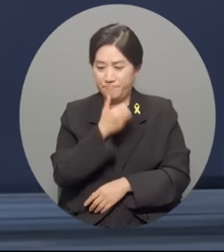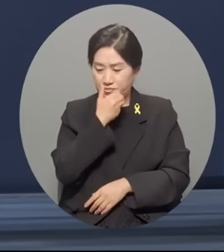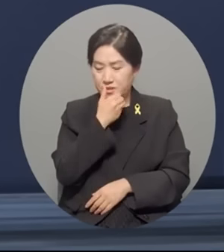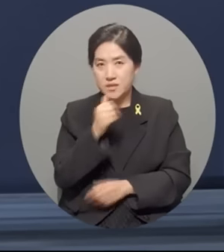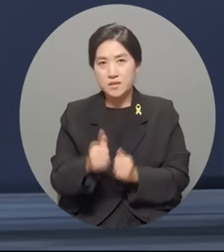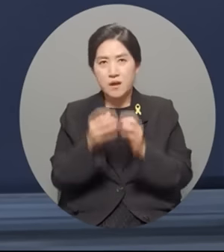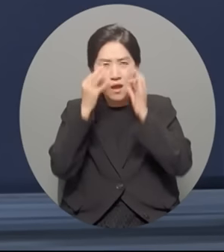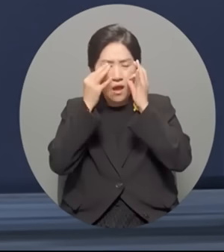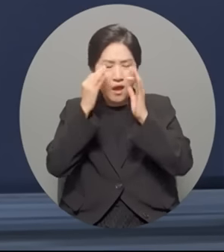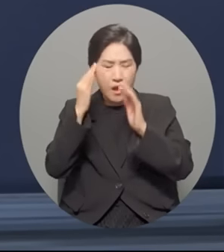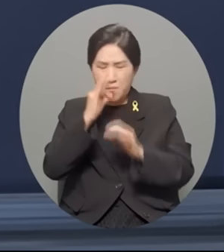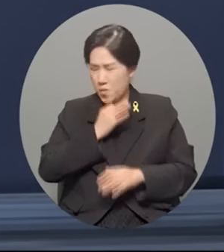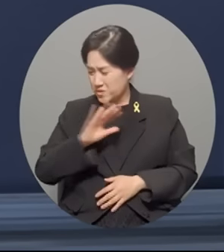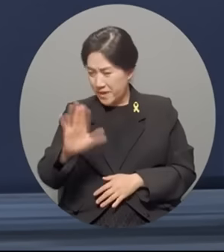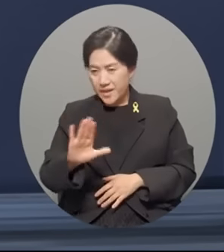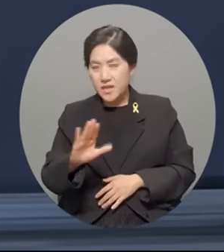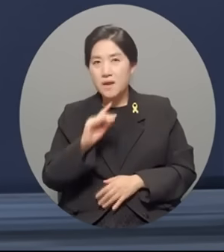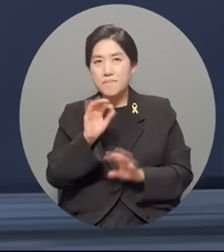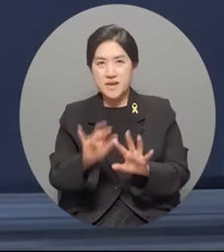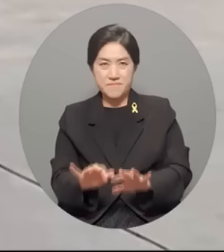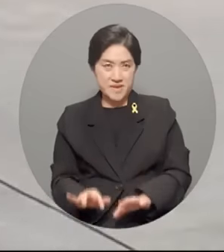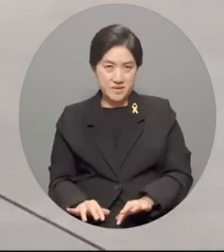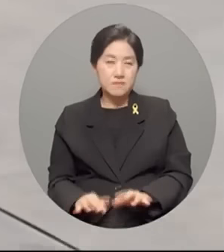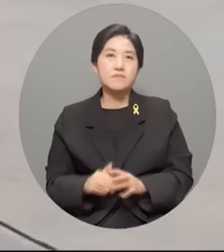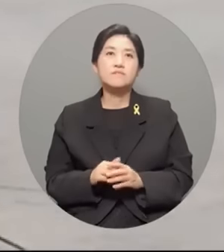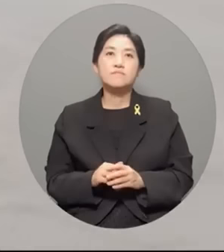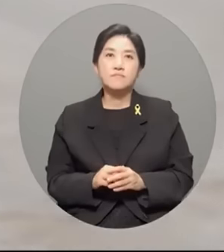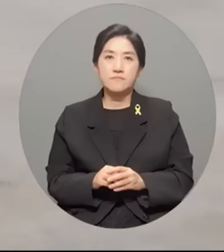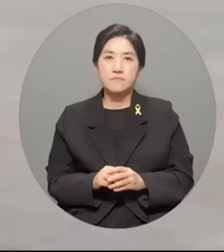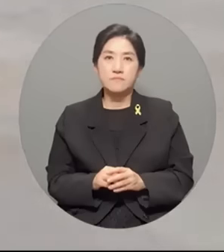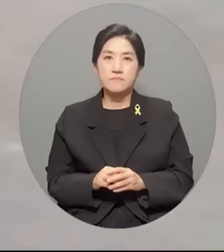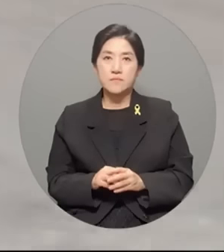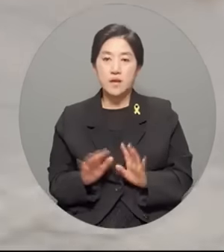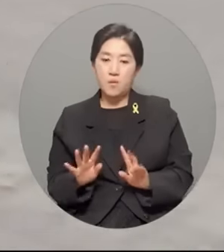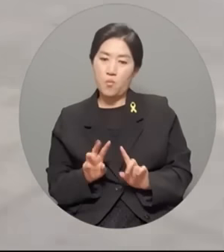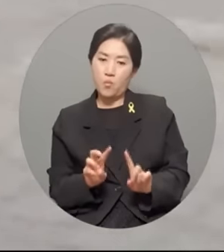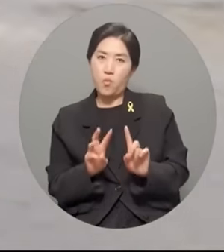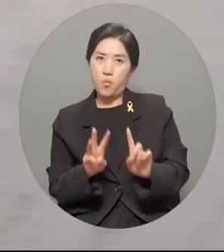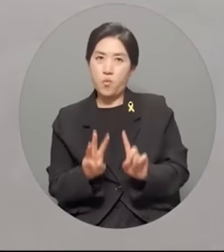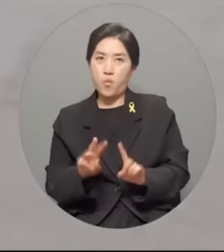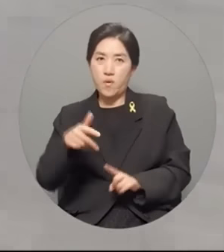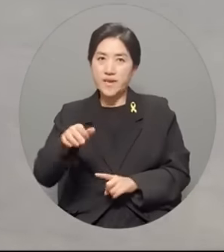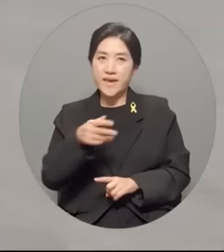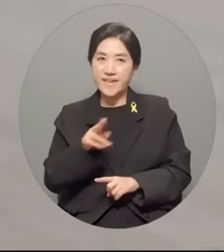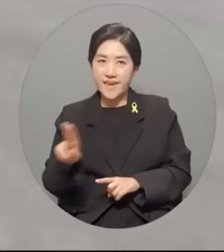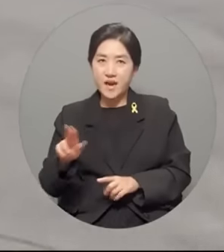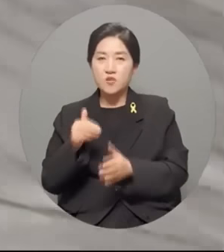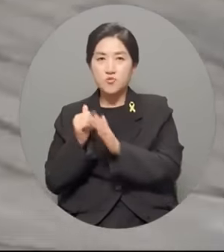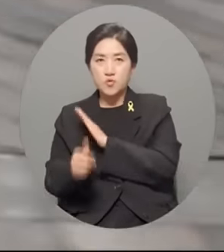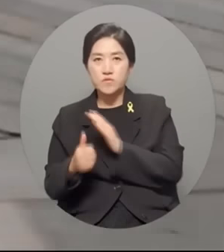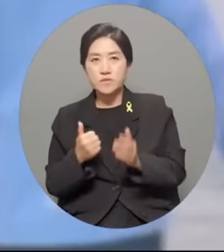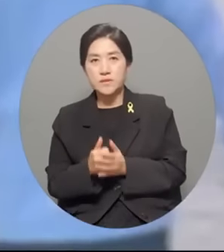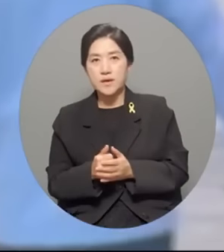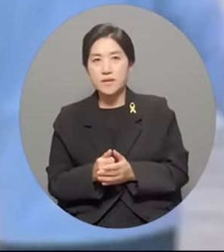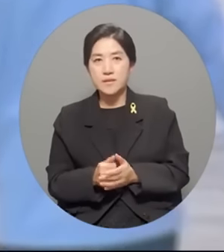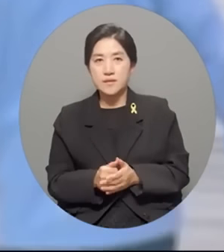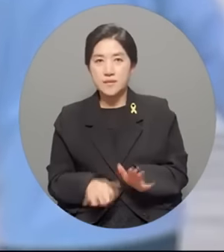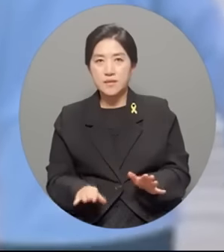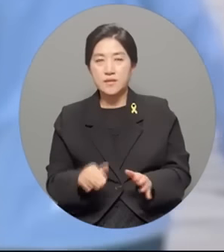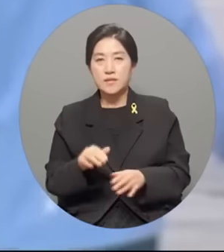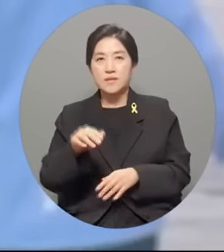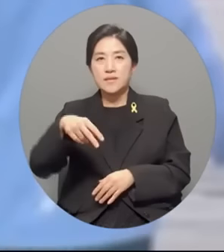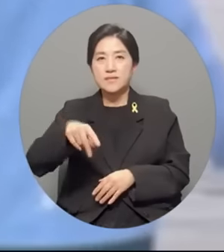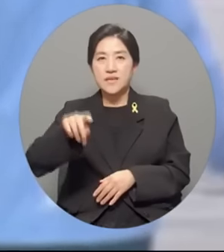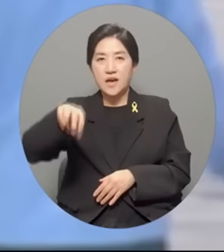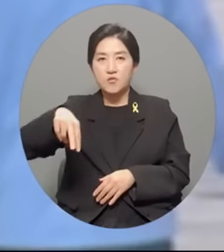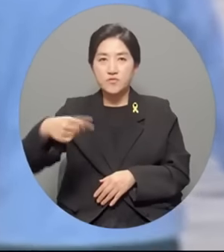이런 경기는 안 보고 싶다는 반응을 보였습니다 옆에서 달렸던 케냐의 응가은 선수는 사우스 차이나 모닝 포스트와의